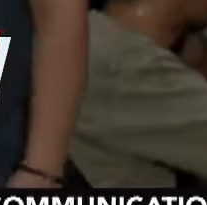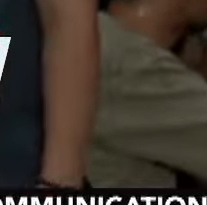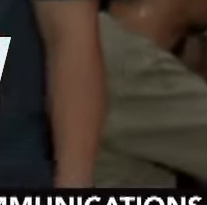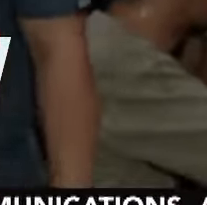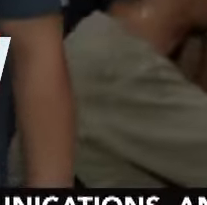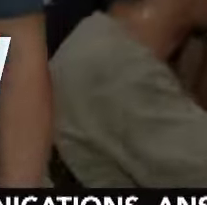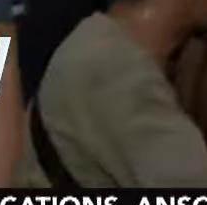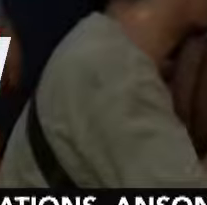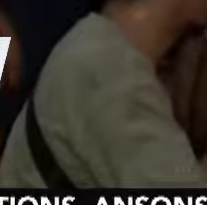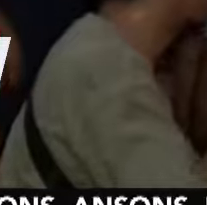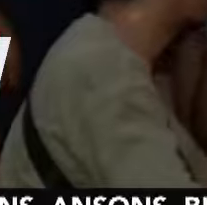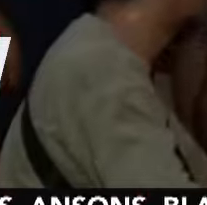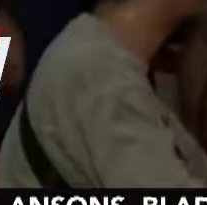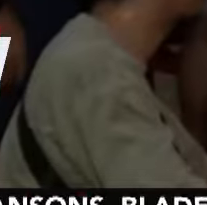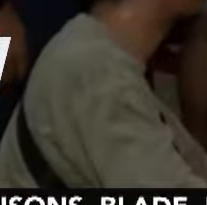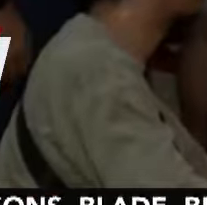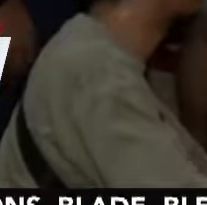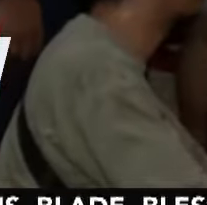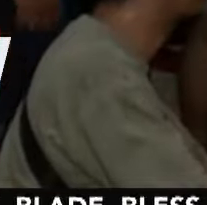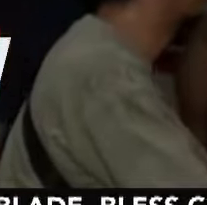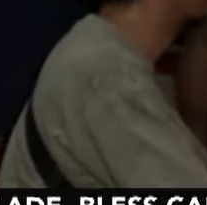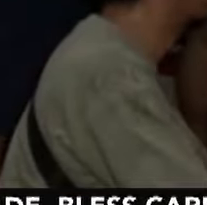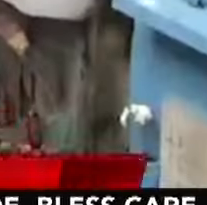sa Barangka Cemetery.